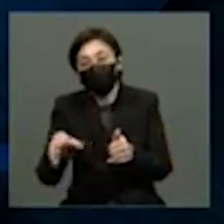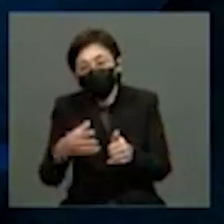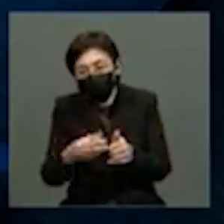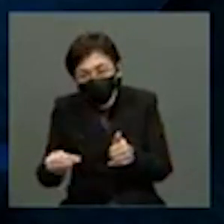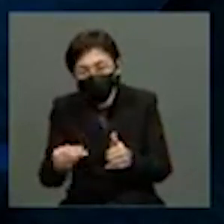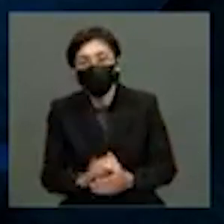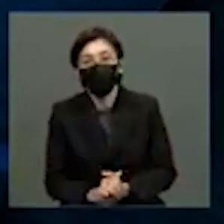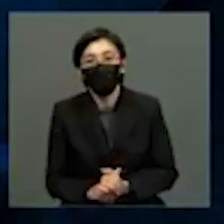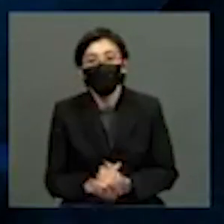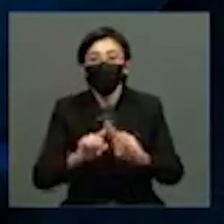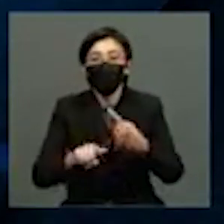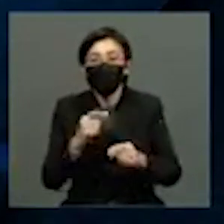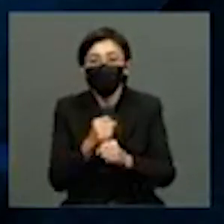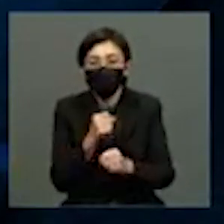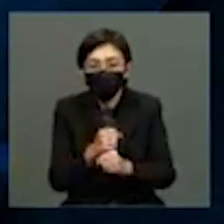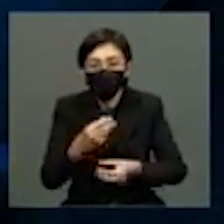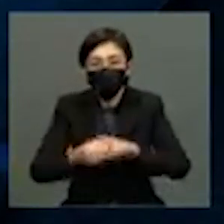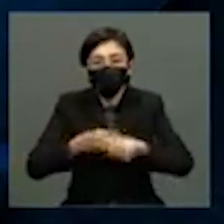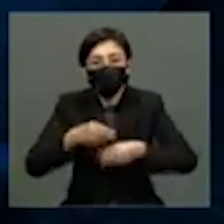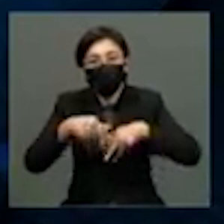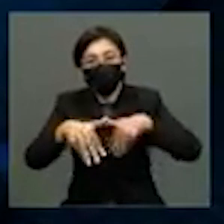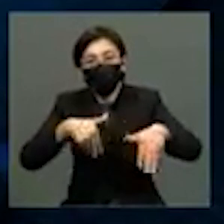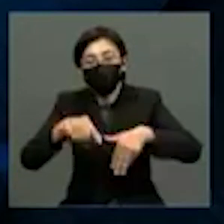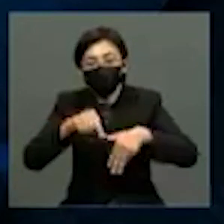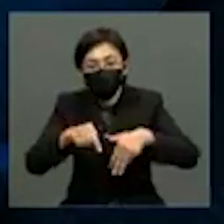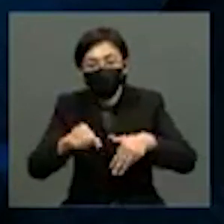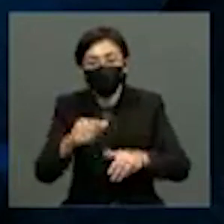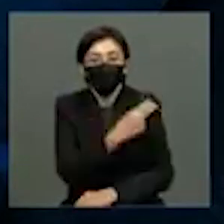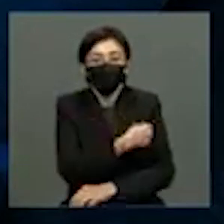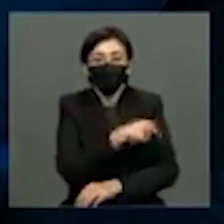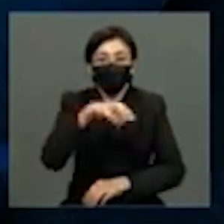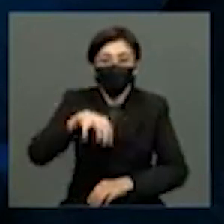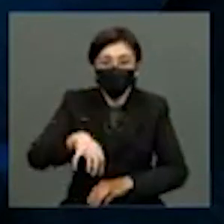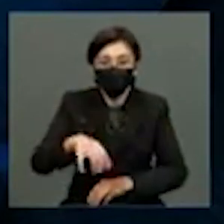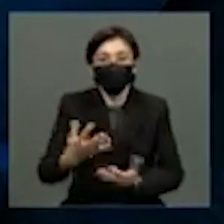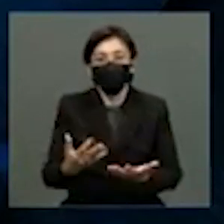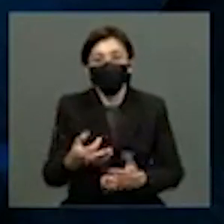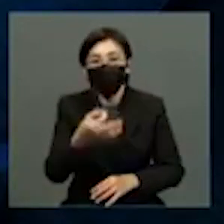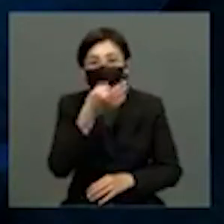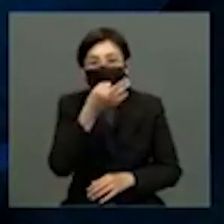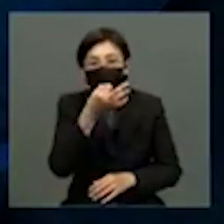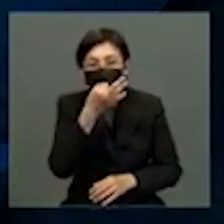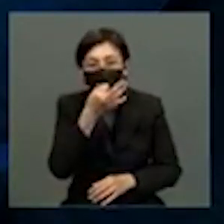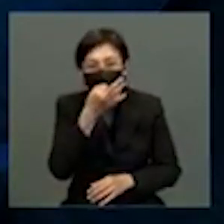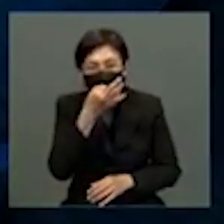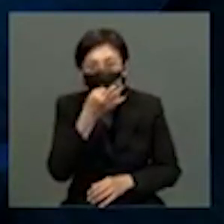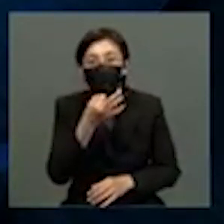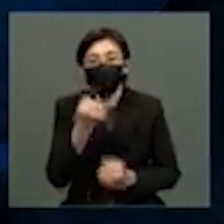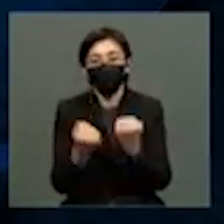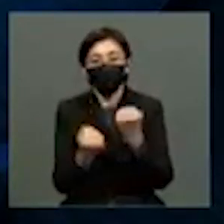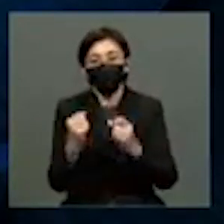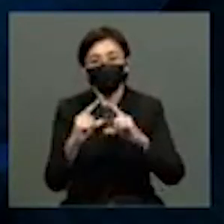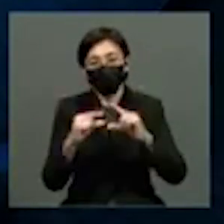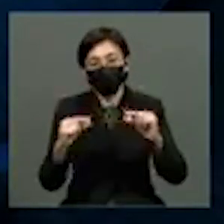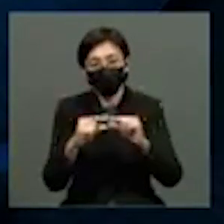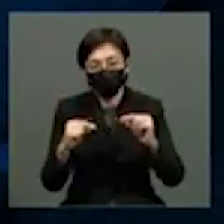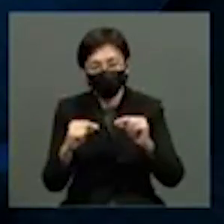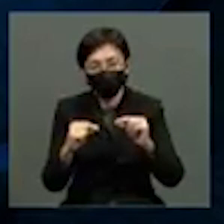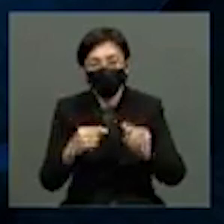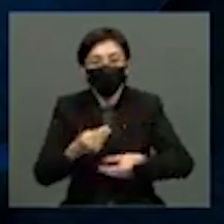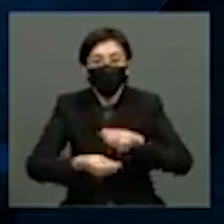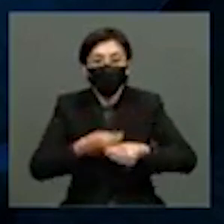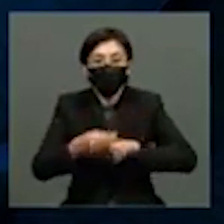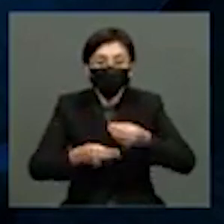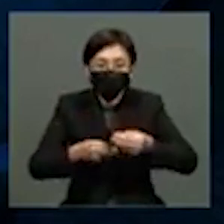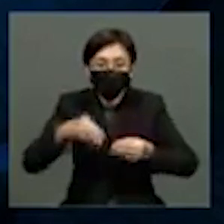รือตลาดสถานที่เสี่ยงก็คือตลาดโรงพยาบาลนะครับอาชีพเสี่ยงตอนนี้ก็ยังมีแท็กซี่นะครับค้าขายใน